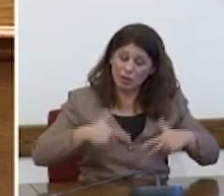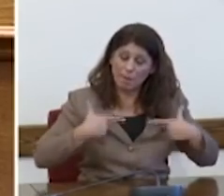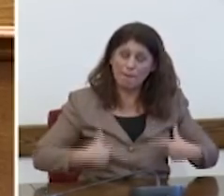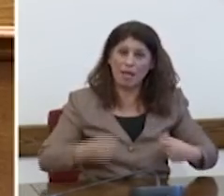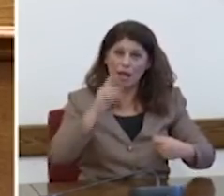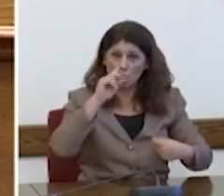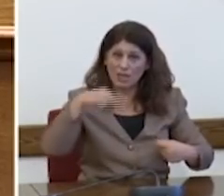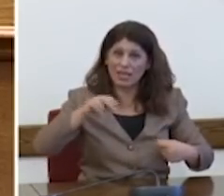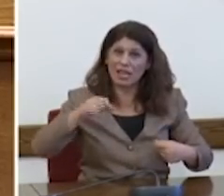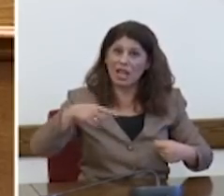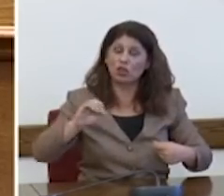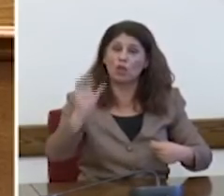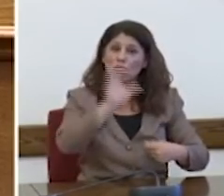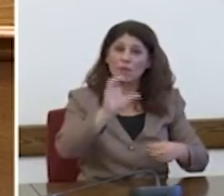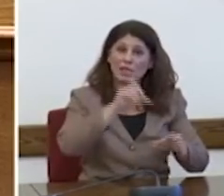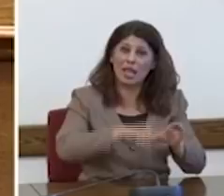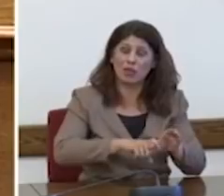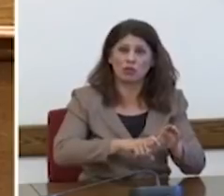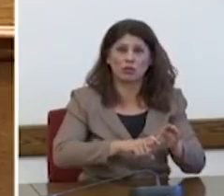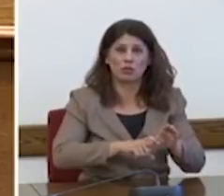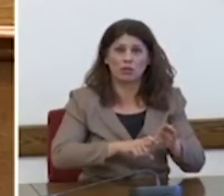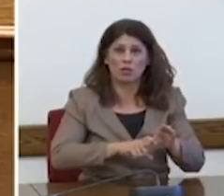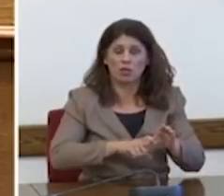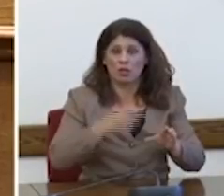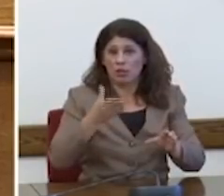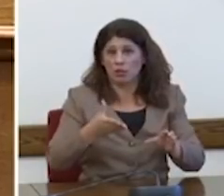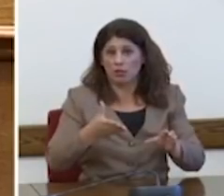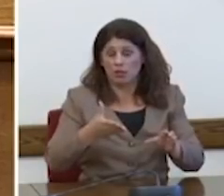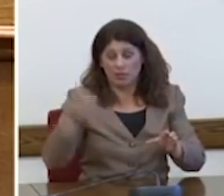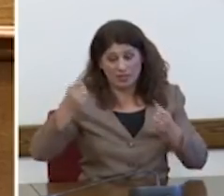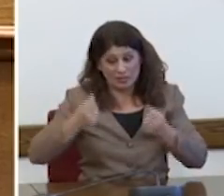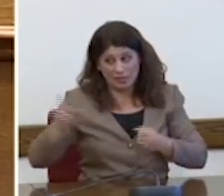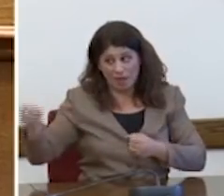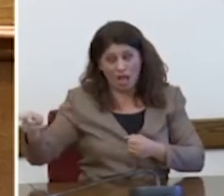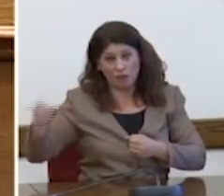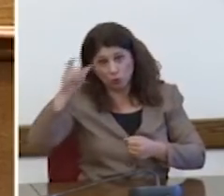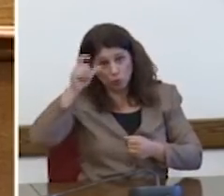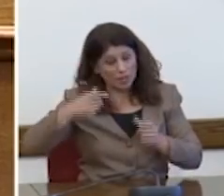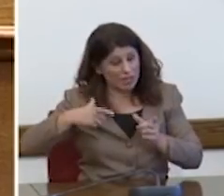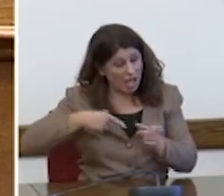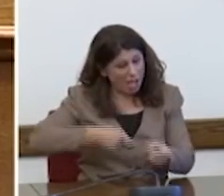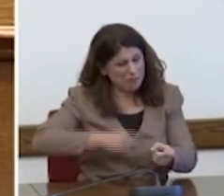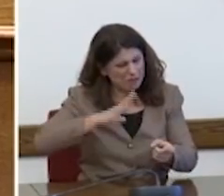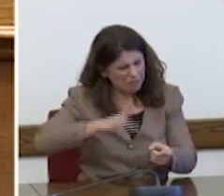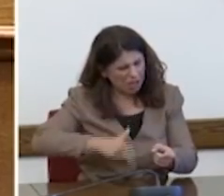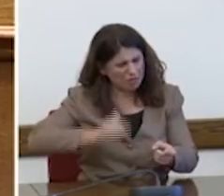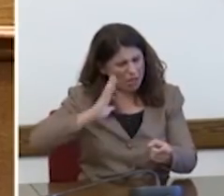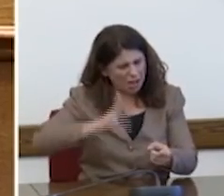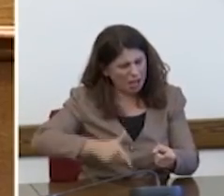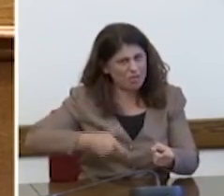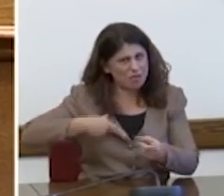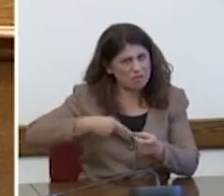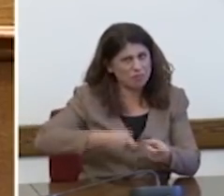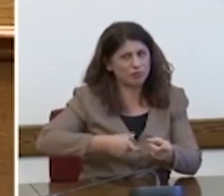της Ευρωπαϊκής Ένωσης, συγγνώμη, έναντι των τουρκικών απειλών και της συνεχιζόμενης τουρκικής εισβολής